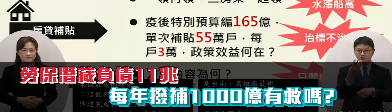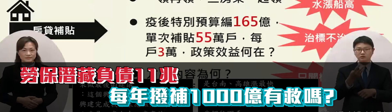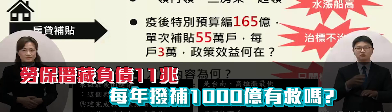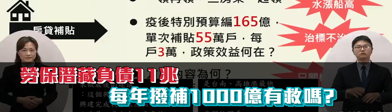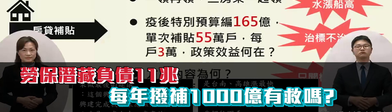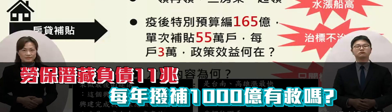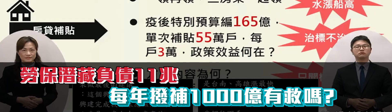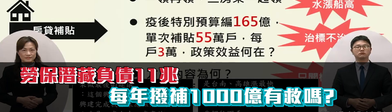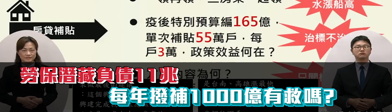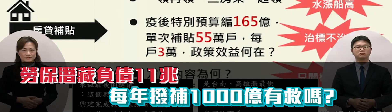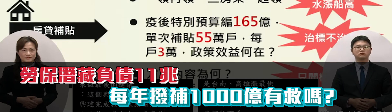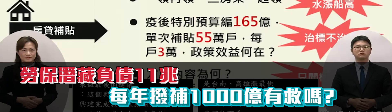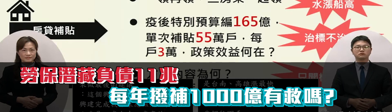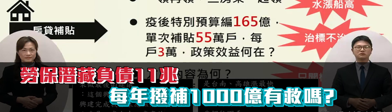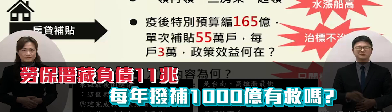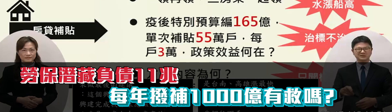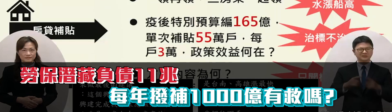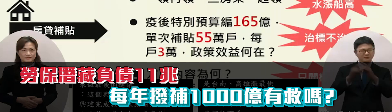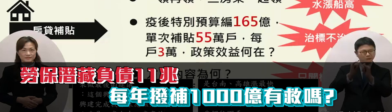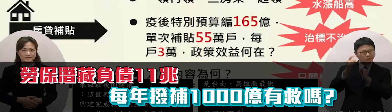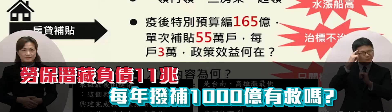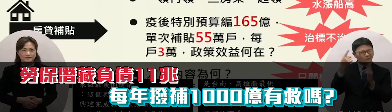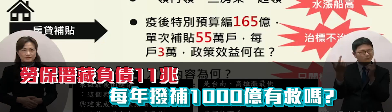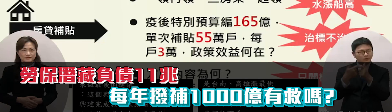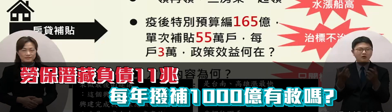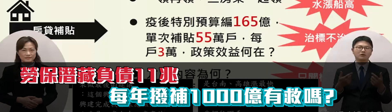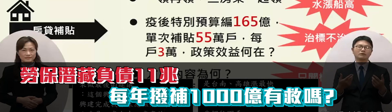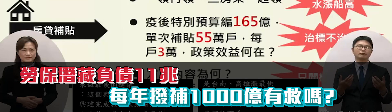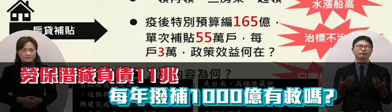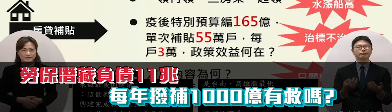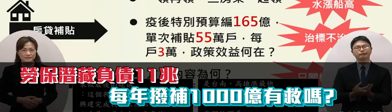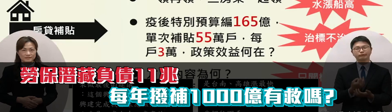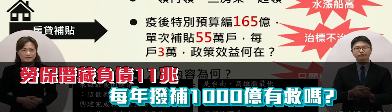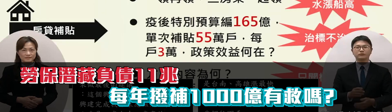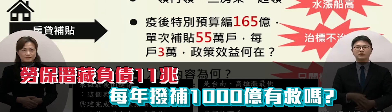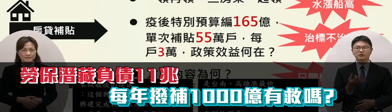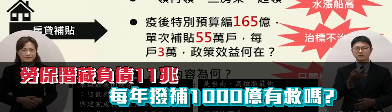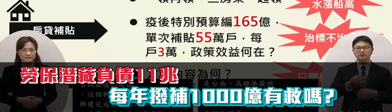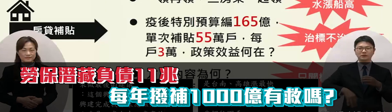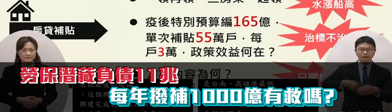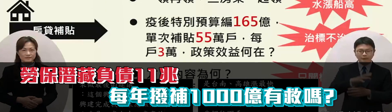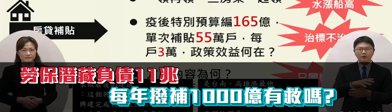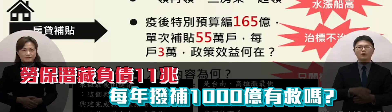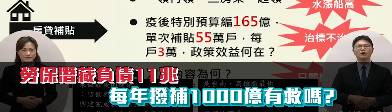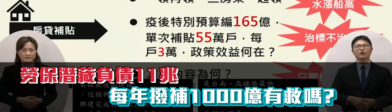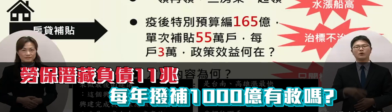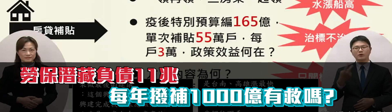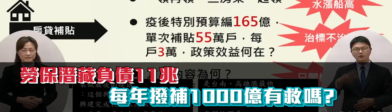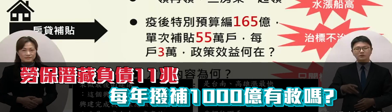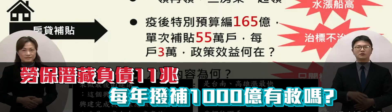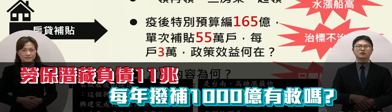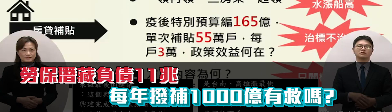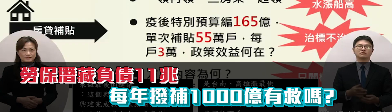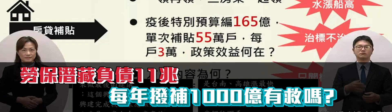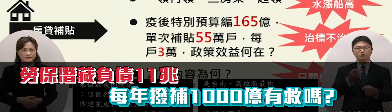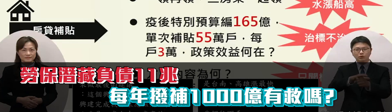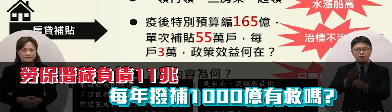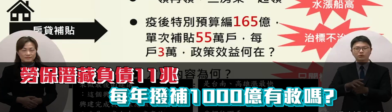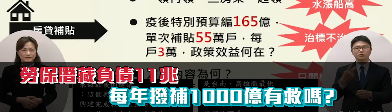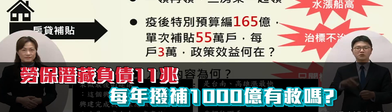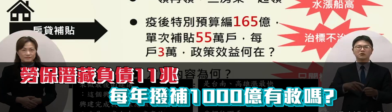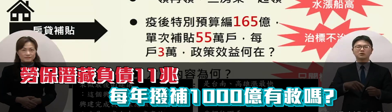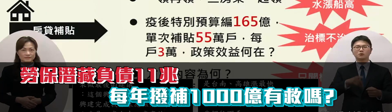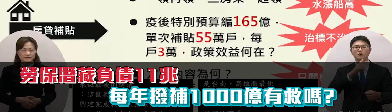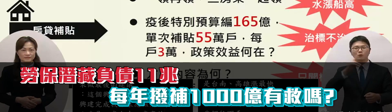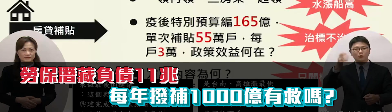就是说不是那么尽如人意，甚至是有撒钱、有买票、有画大饼。怎么说哈？以第一个来讲，3000亿的